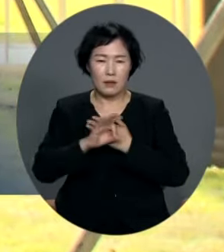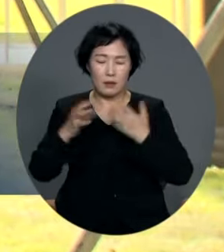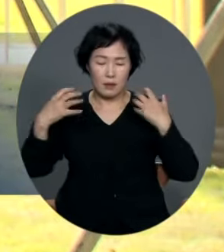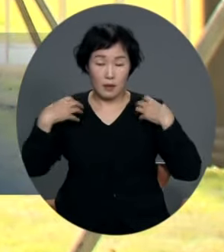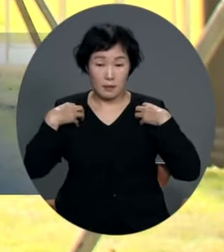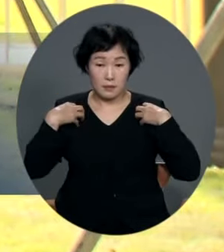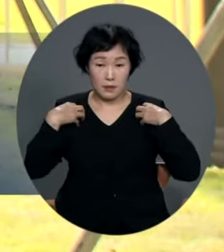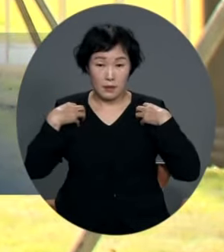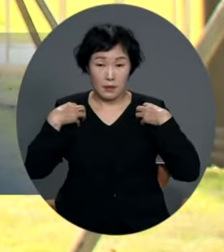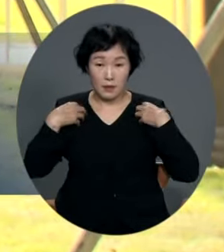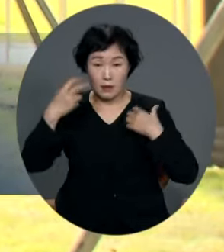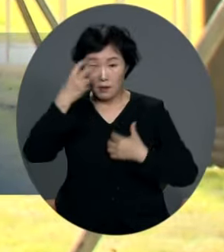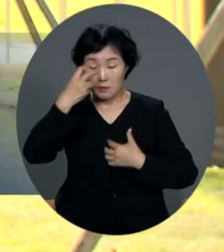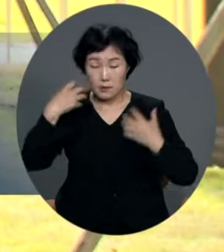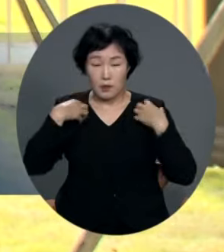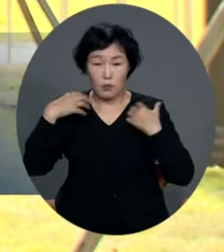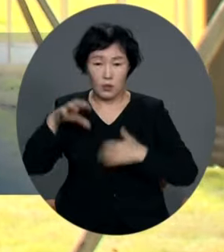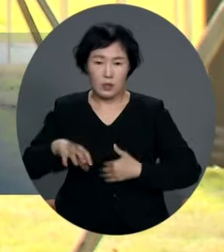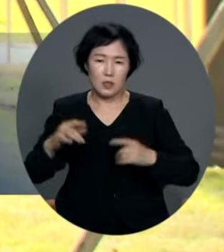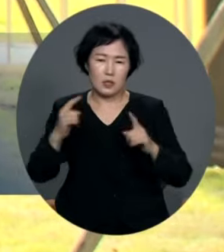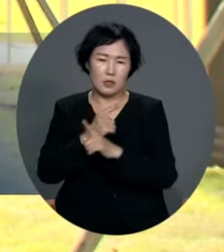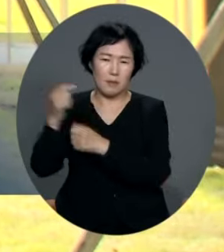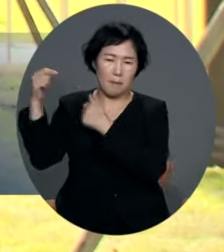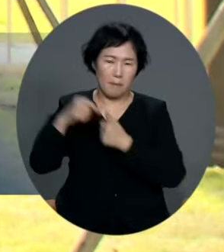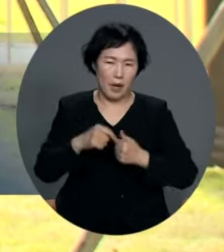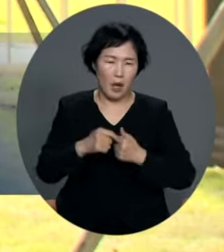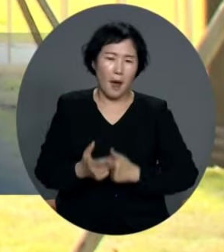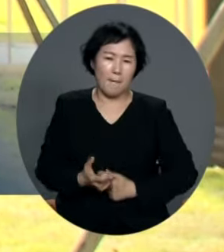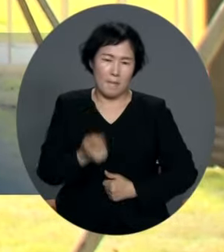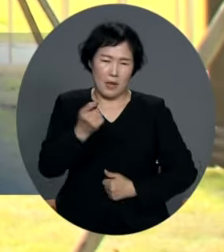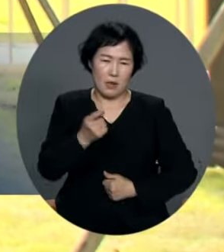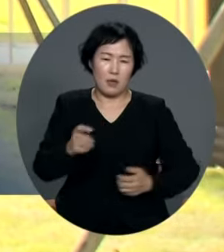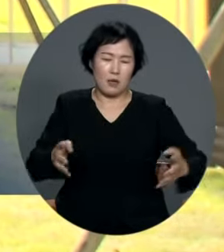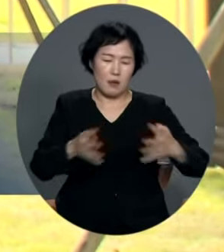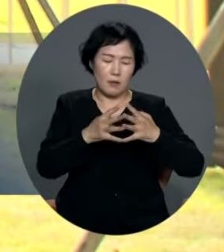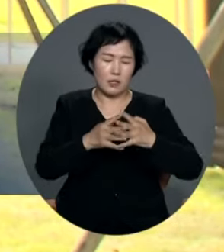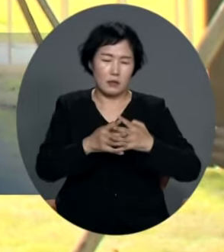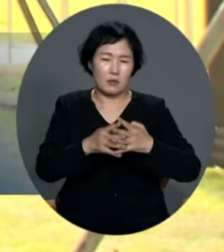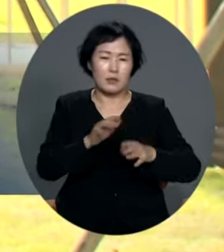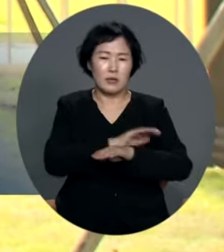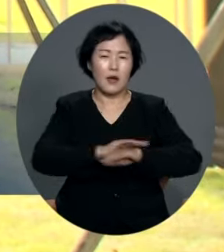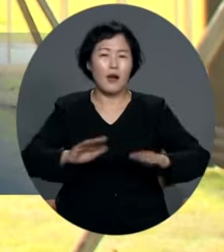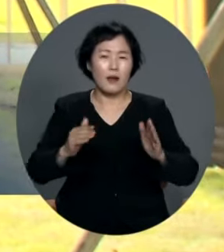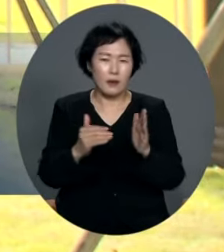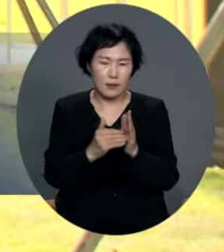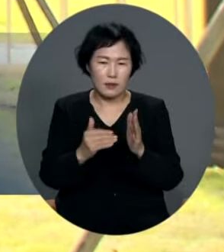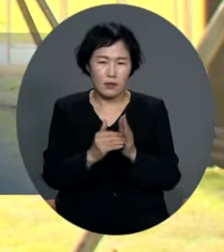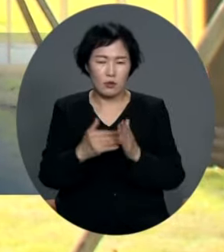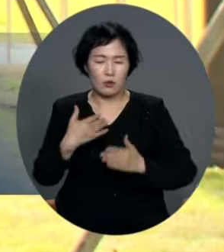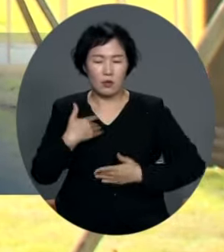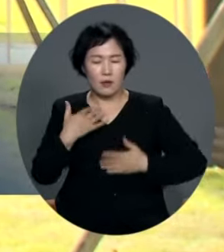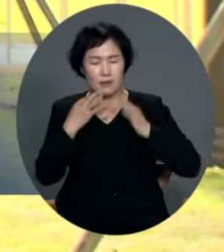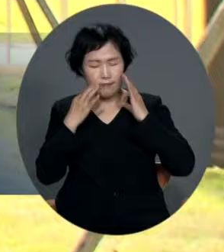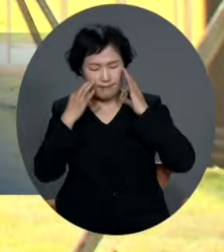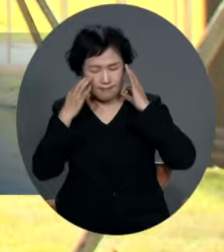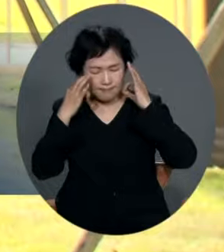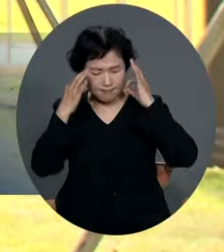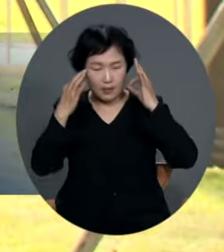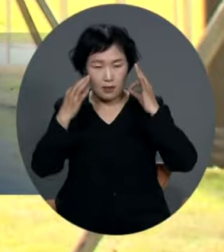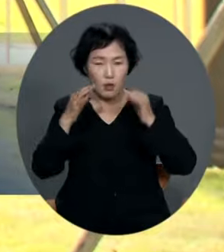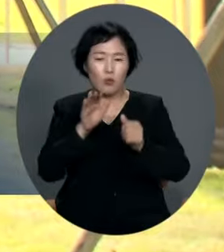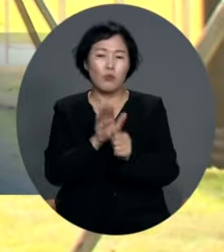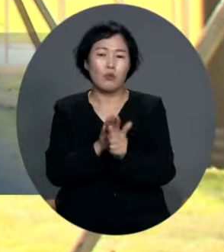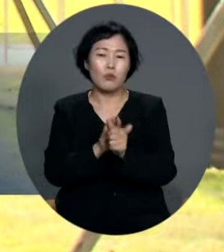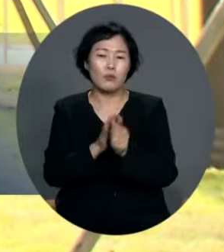빨리 관하고 해가지고 협의를 해서 잘 마무리할 수 있도록 저희도 뭐 최대한 영향을 발휘해가지고 도와드릴